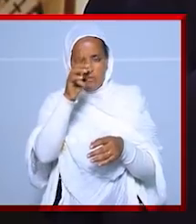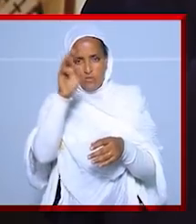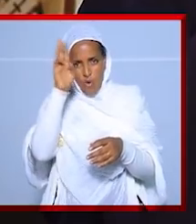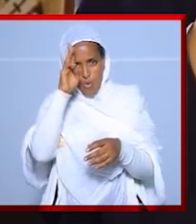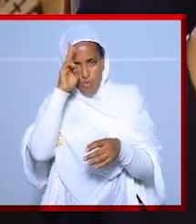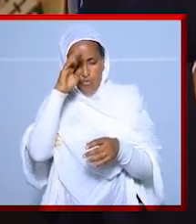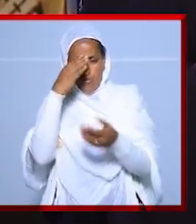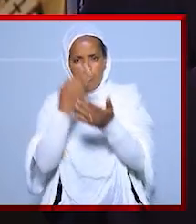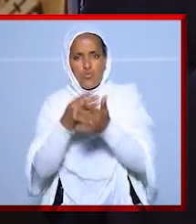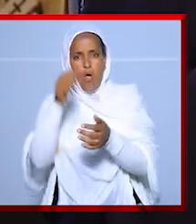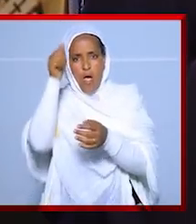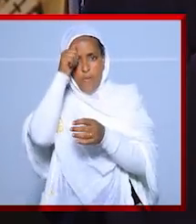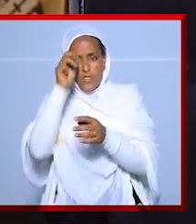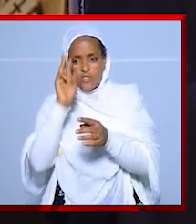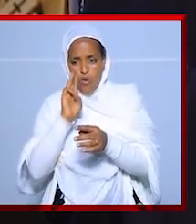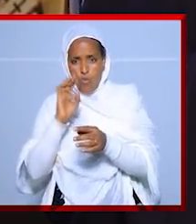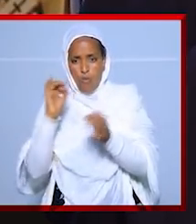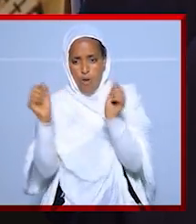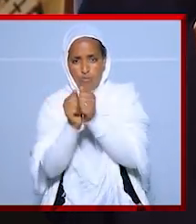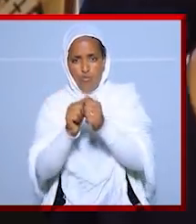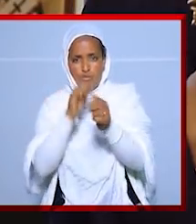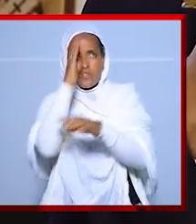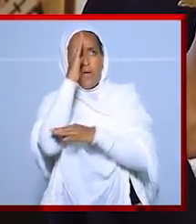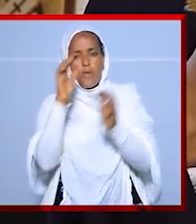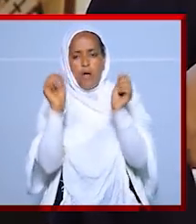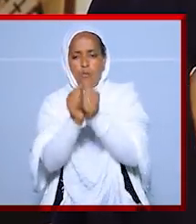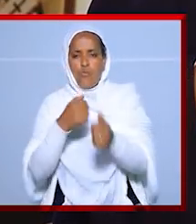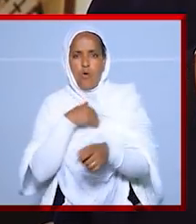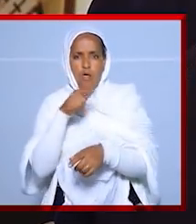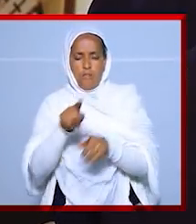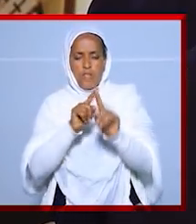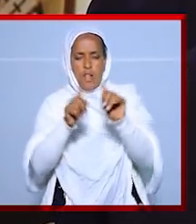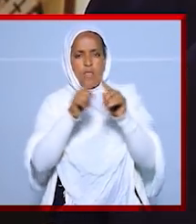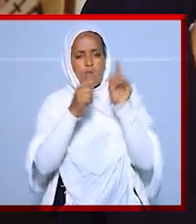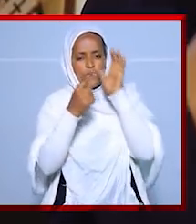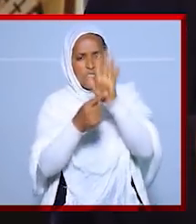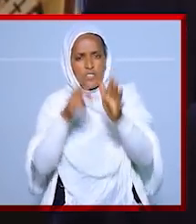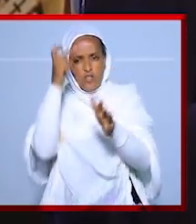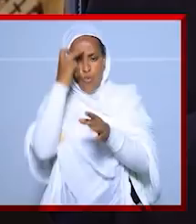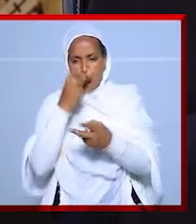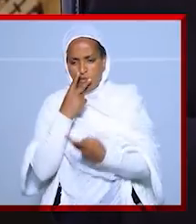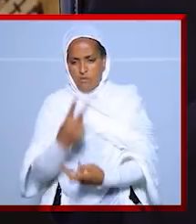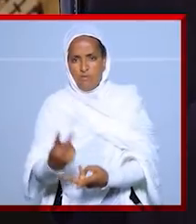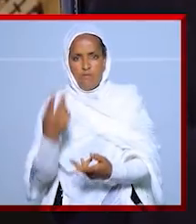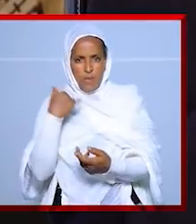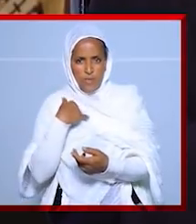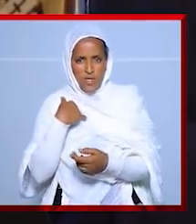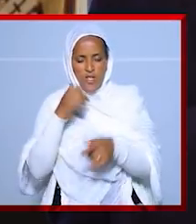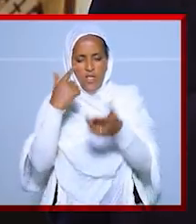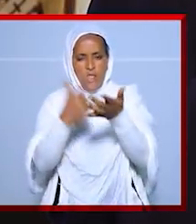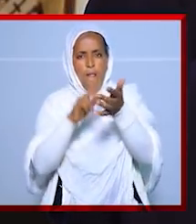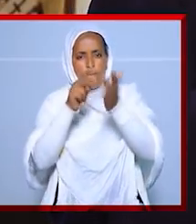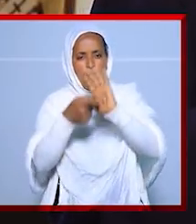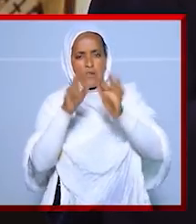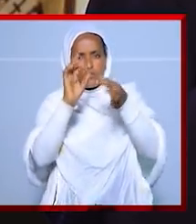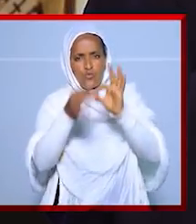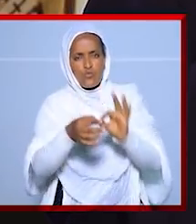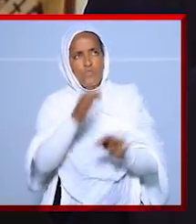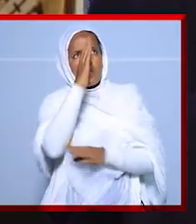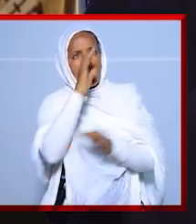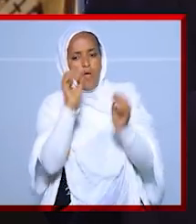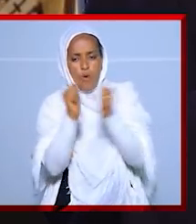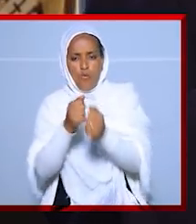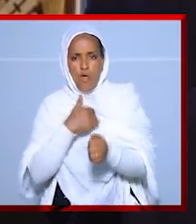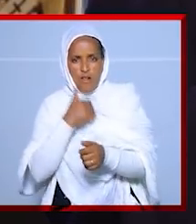በሳውልም ሆነ በልጁ በአቤሴሎም ሲሰደድ እግዚአብሔር ከእሱ ጋር እንደነበረ ሁሉ በተለያዩ ምልክቶች ሁሉ ያይ ነበረ። ያ ምንድን ነው? እግዚአብሔር ከእሱ